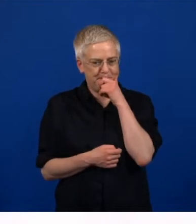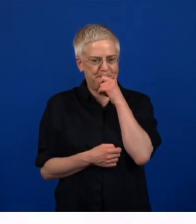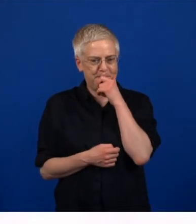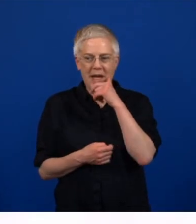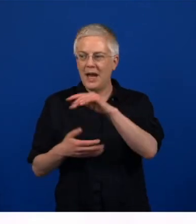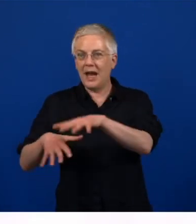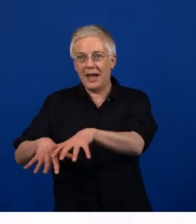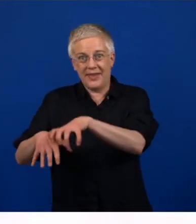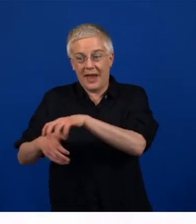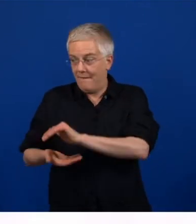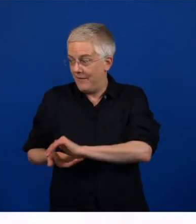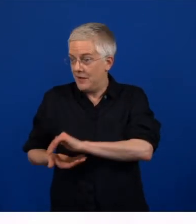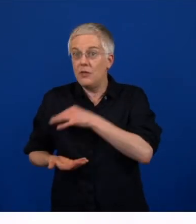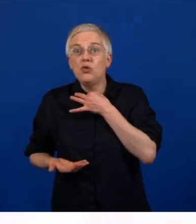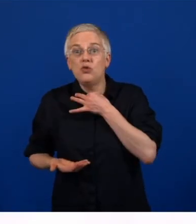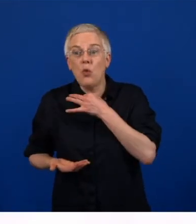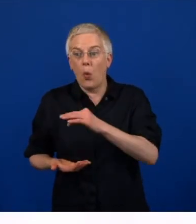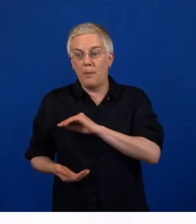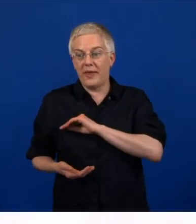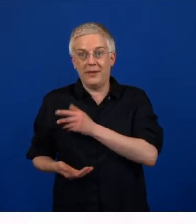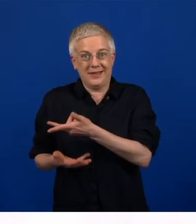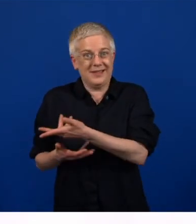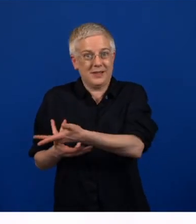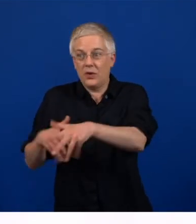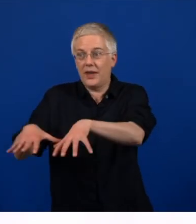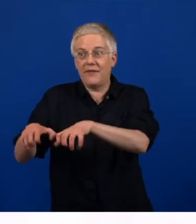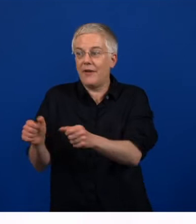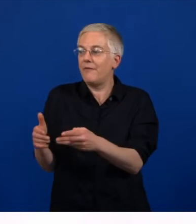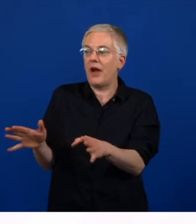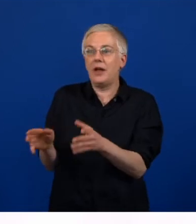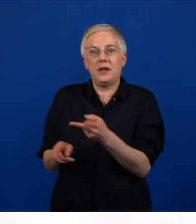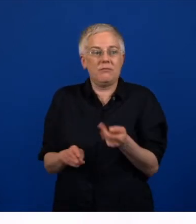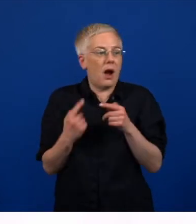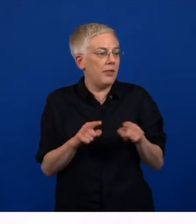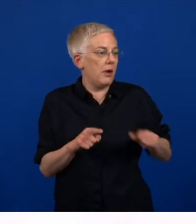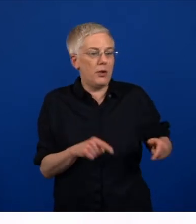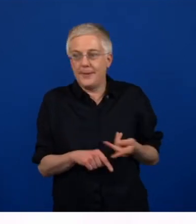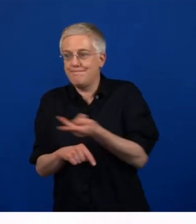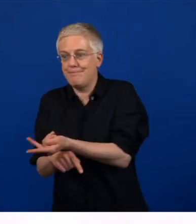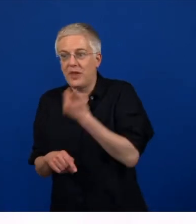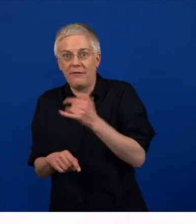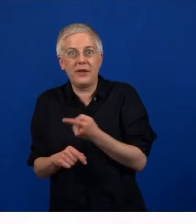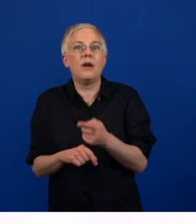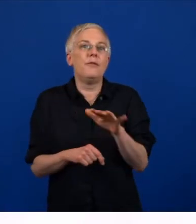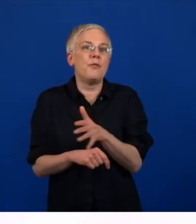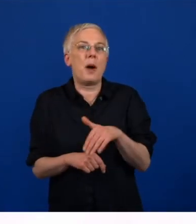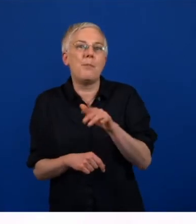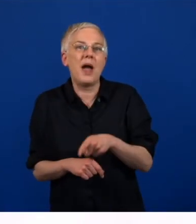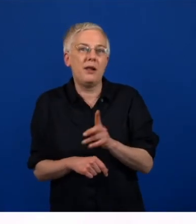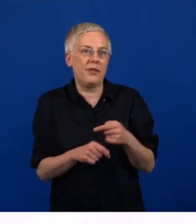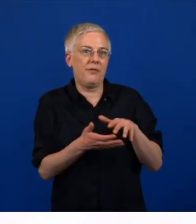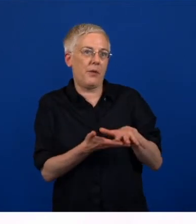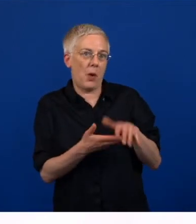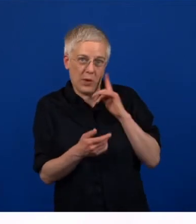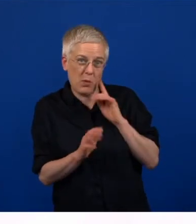freie Beatmungsbetten haben, wie aktuell gebraucht werden. Das hängt auch damit zusammen, dass wir unsere